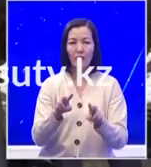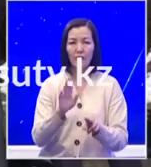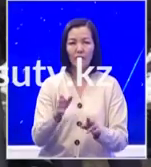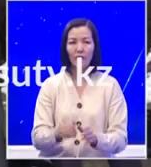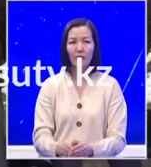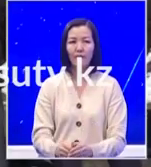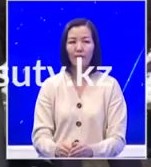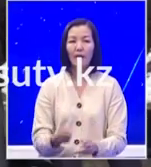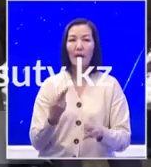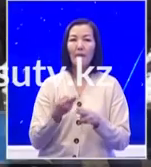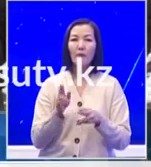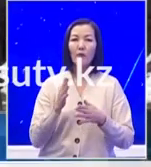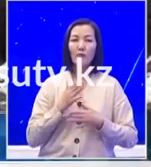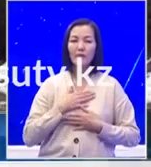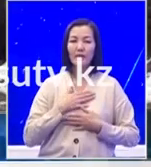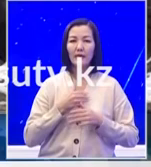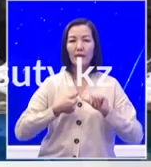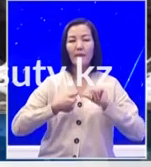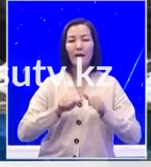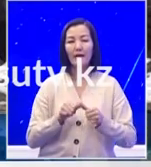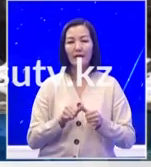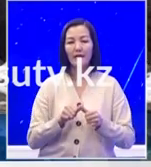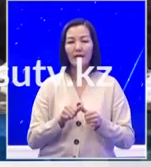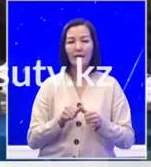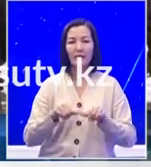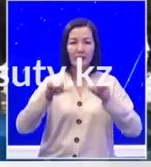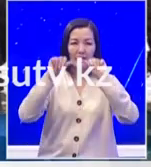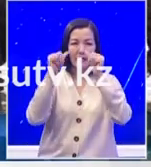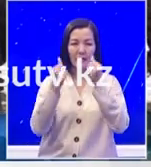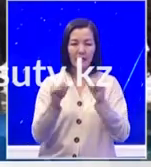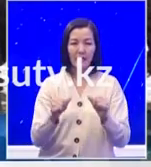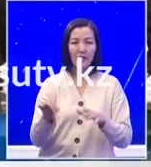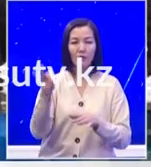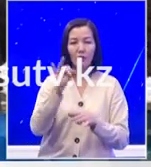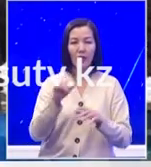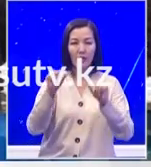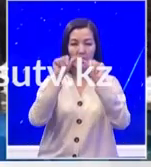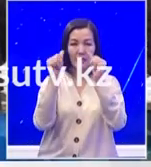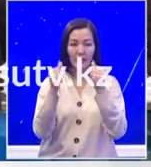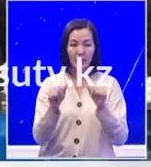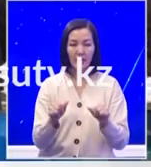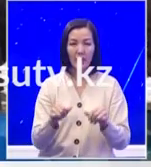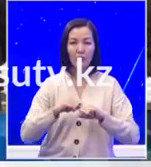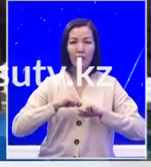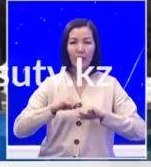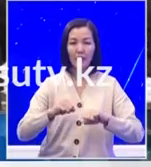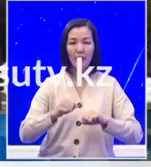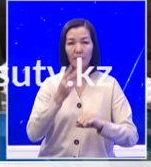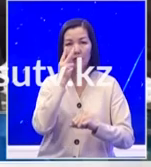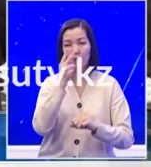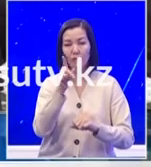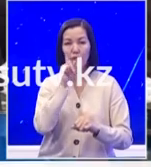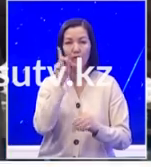бізге мәңгілік тәрбиелік мәні бар ескерткіш. Бұл тарихи ескерткіш. Өйткені осы батырларымыз арқылы біз